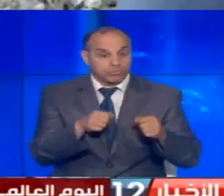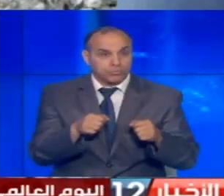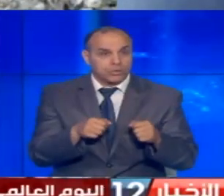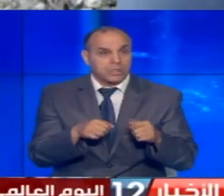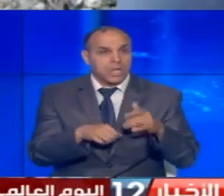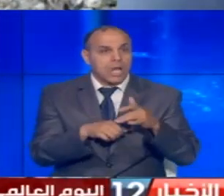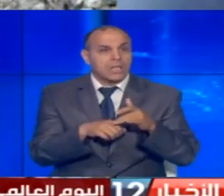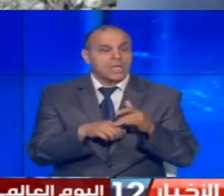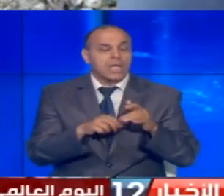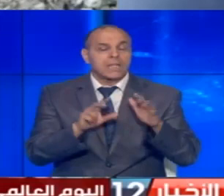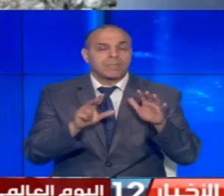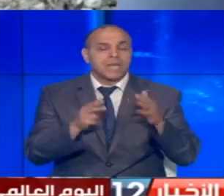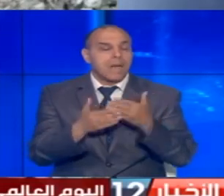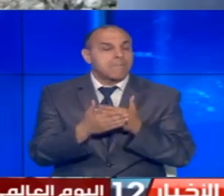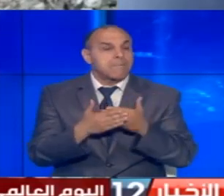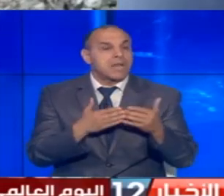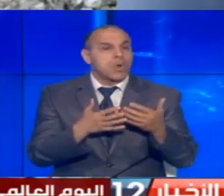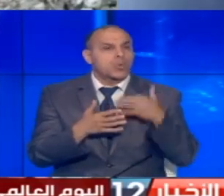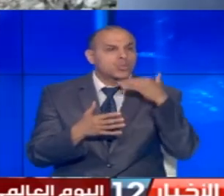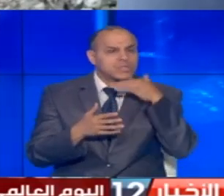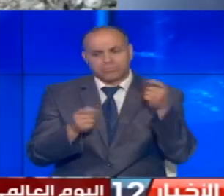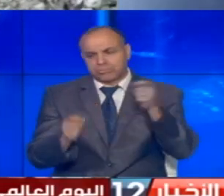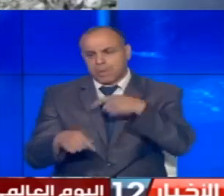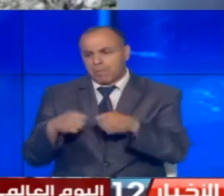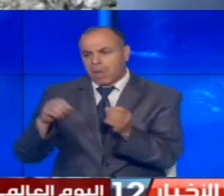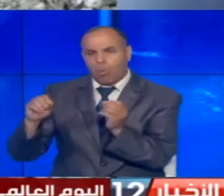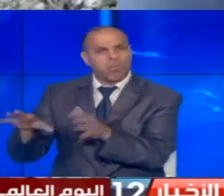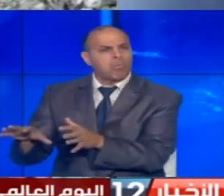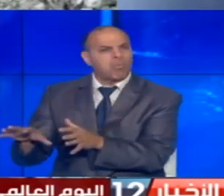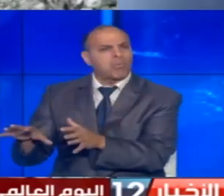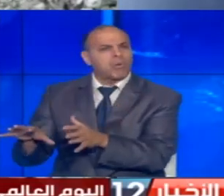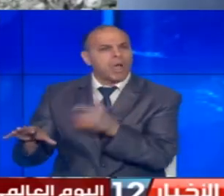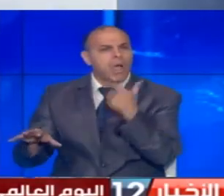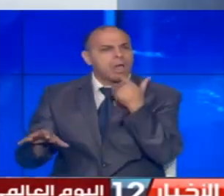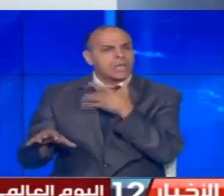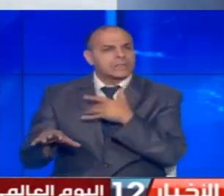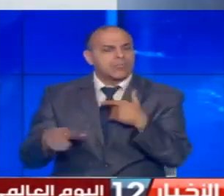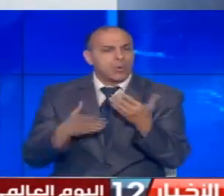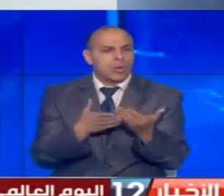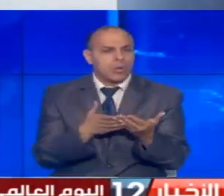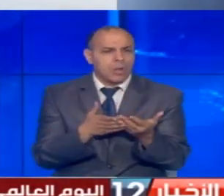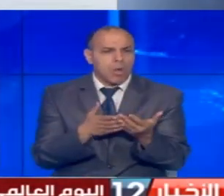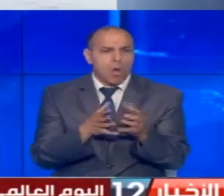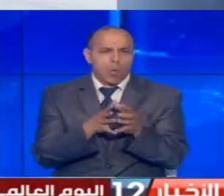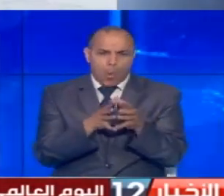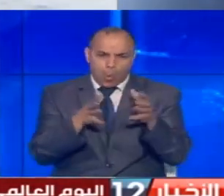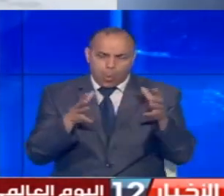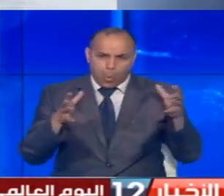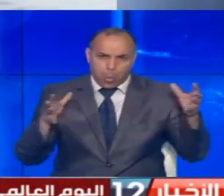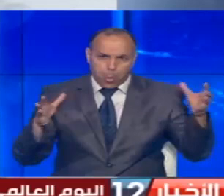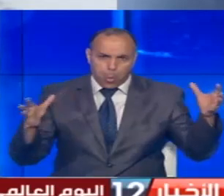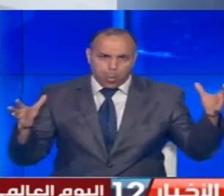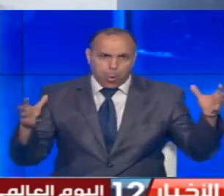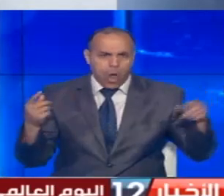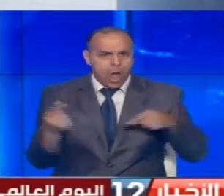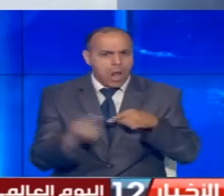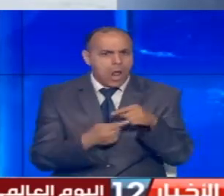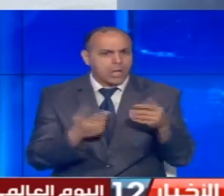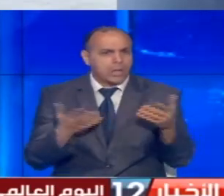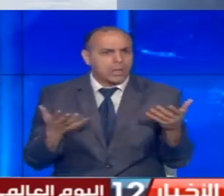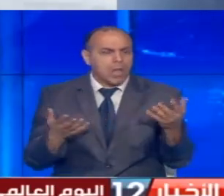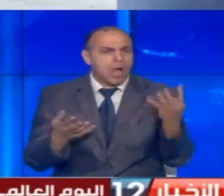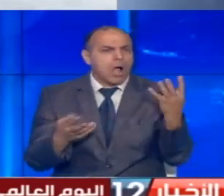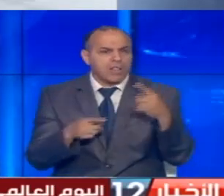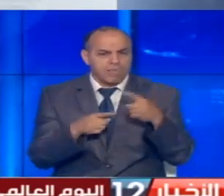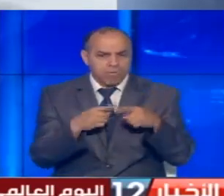من 8 ملايين طن من النفايات البلاستيكية تلقى في المحيطات سنوياً، كمية تعادل الدوران حول الأرض